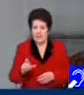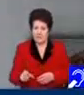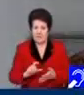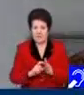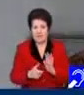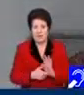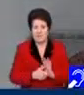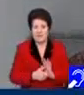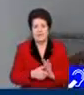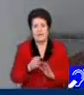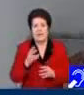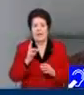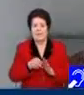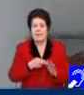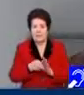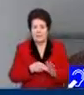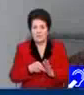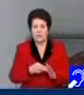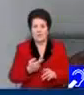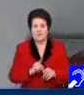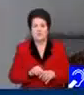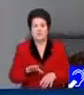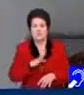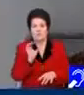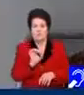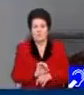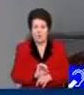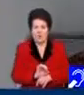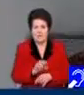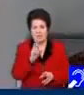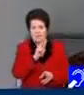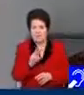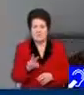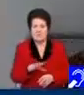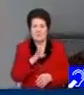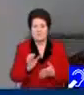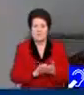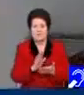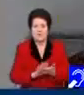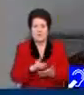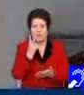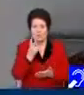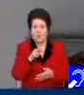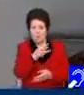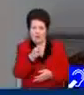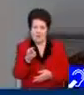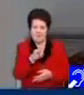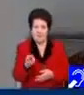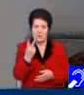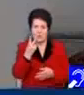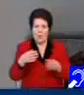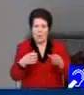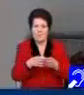telecabinele, pârtiile, trenurile și căile de acces au fost blocate. Imaginile au fost înregistrate de două camere video amplasate de o